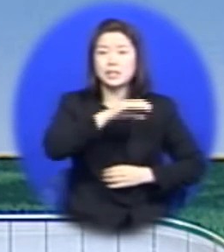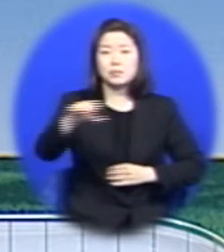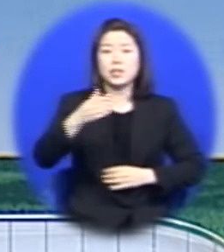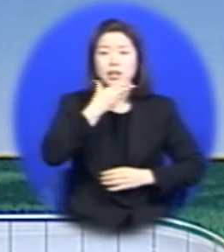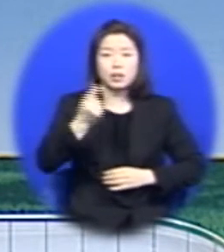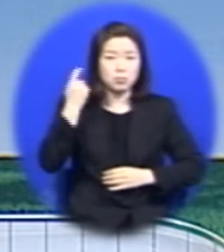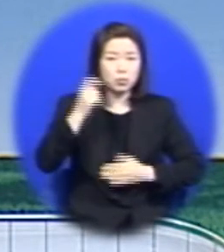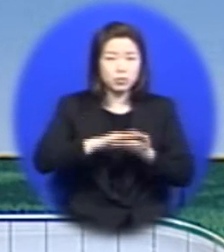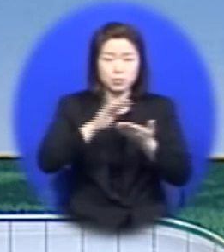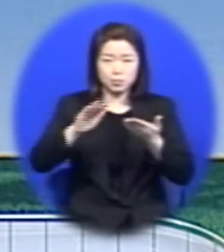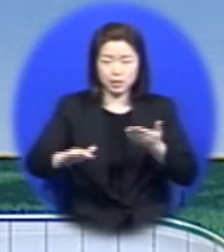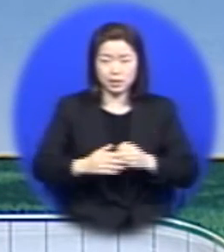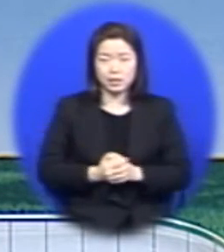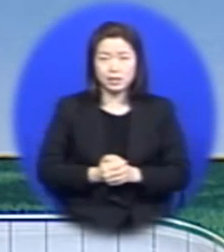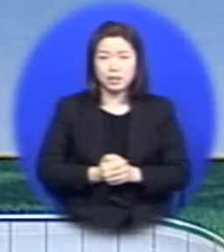복음입니다.